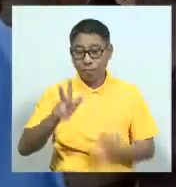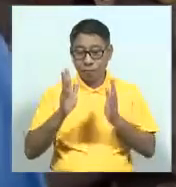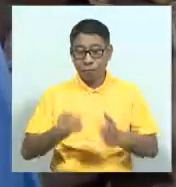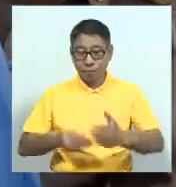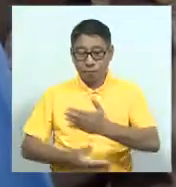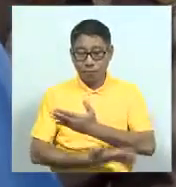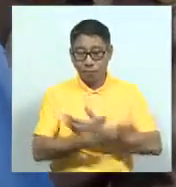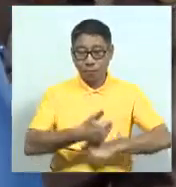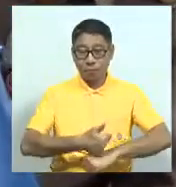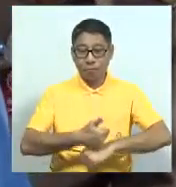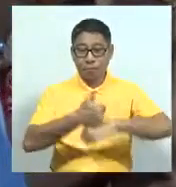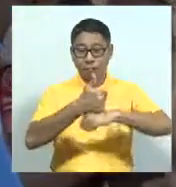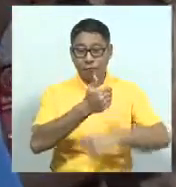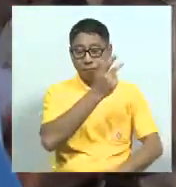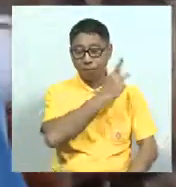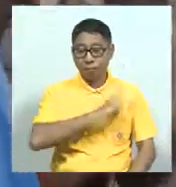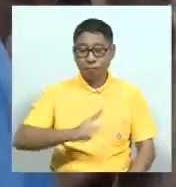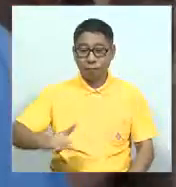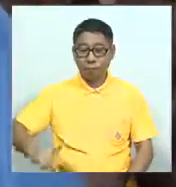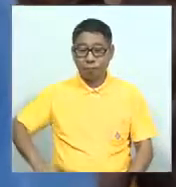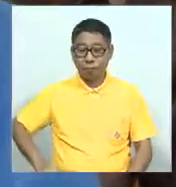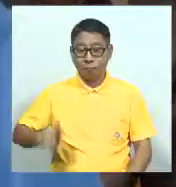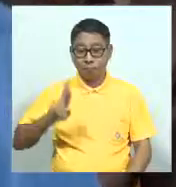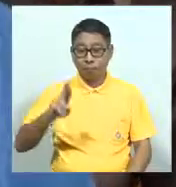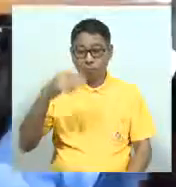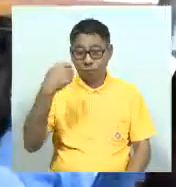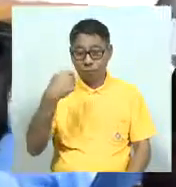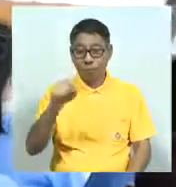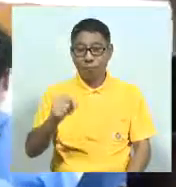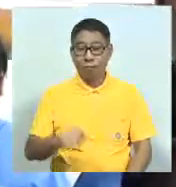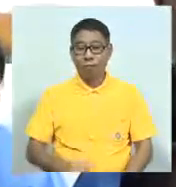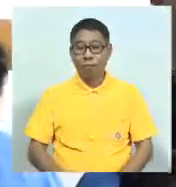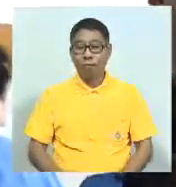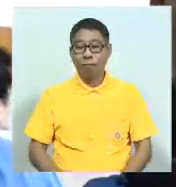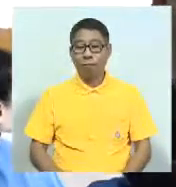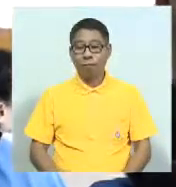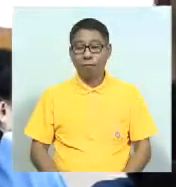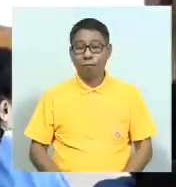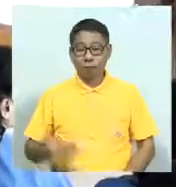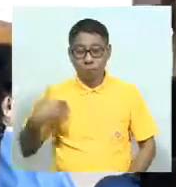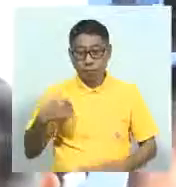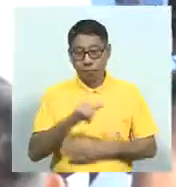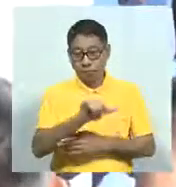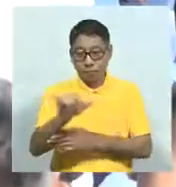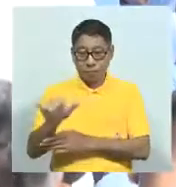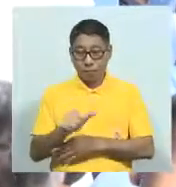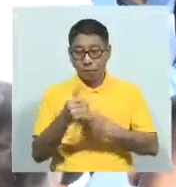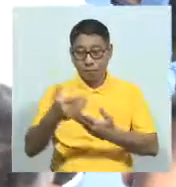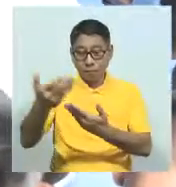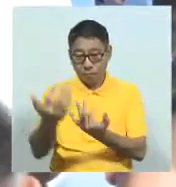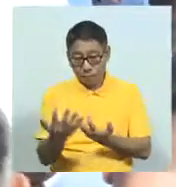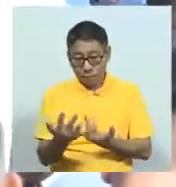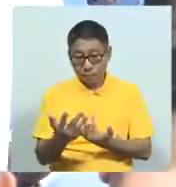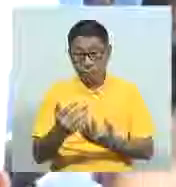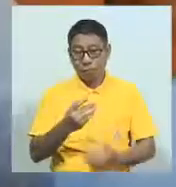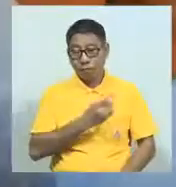องในโอกาสพระราชพิธีบรมราชาภิเษกพระบาทสมเด็จพระวชิรเกล้าเจ้าอยู่หัวโดยมีญาติของผู้ต้องราชทัณฑ์มารอรับ